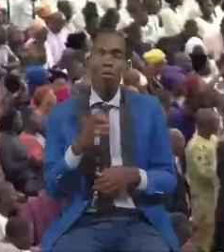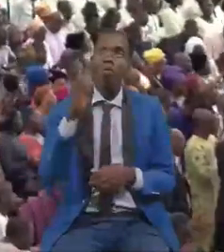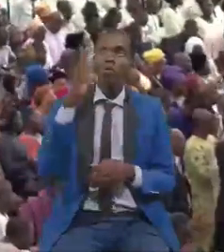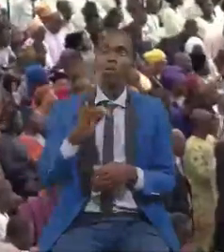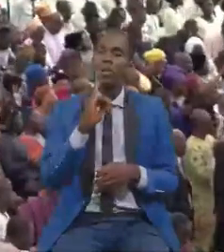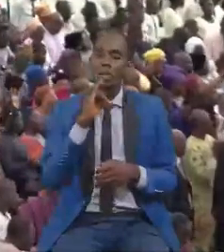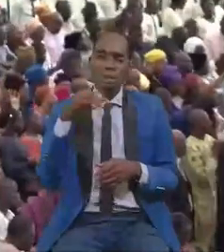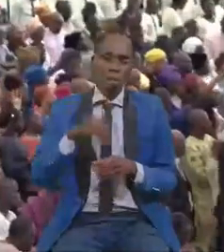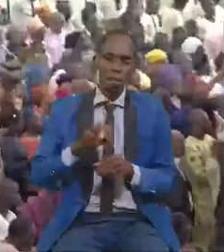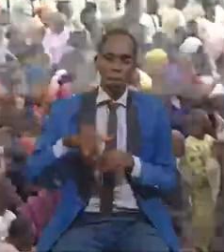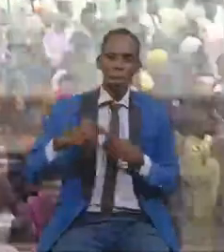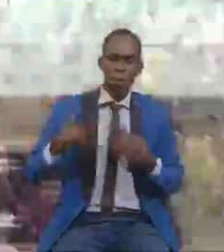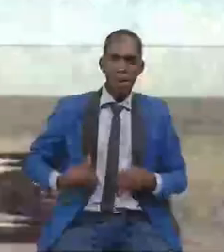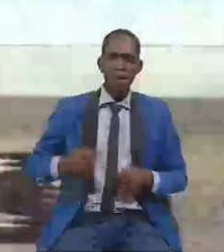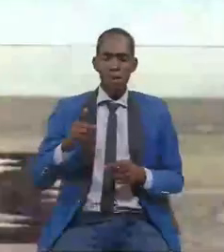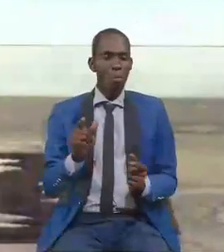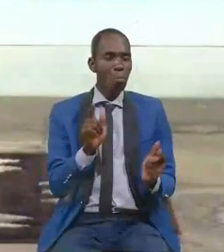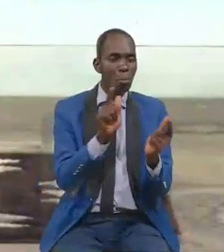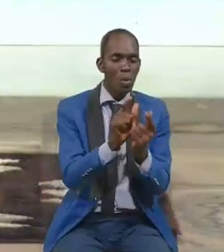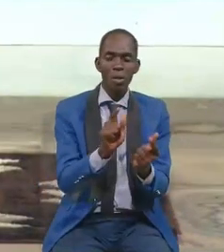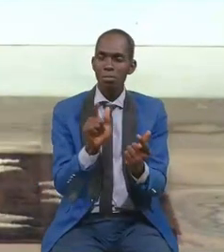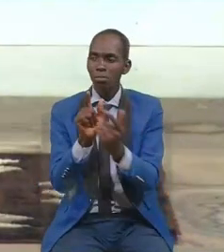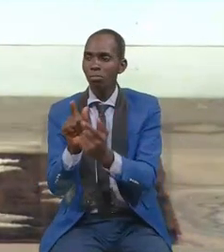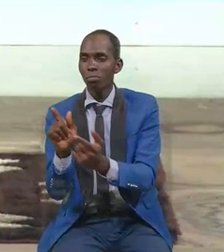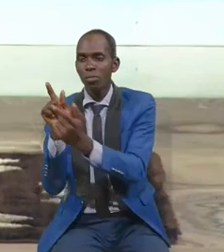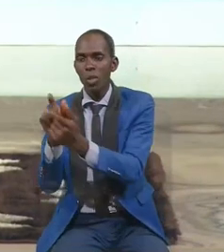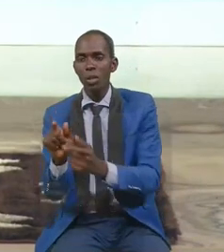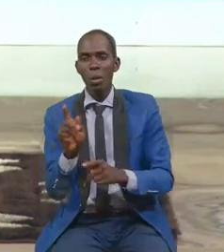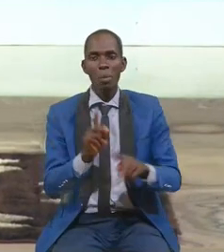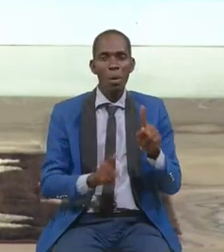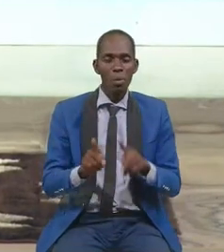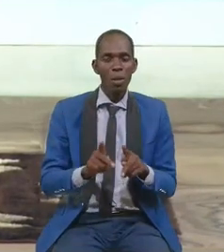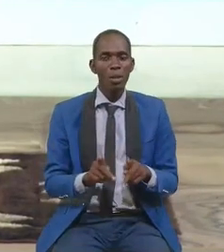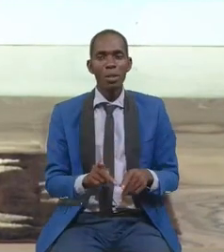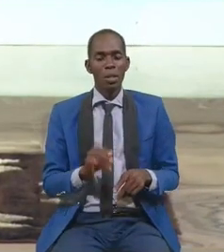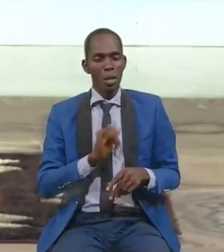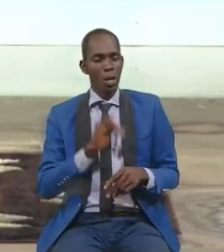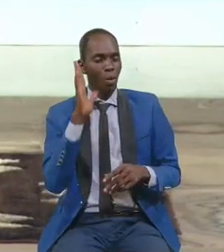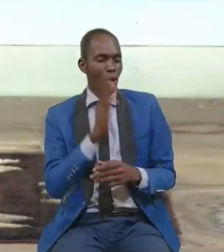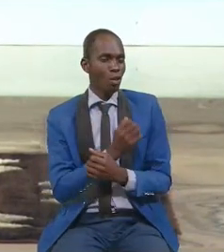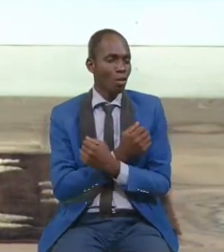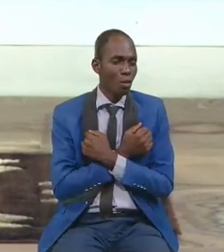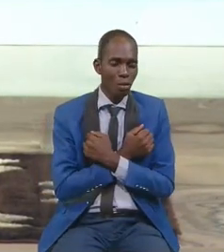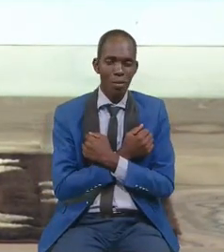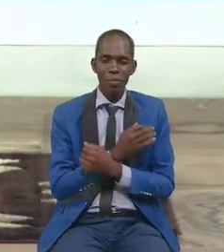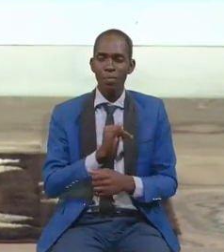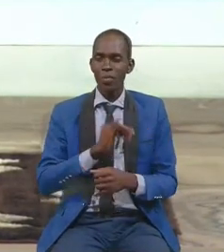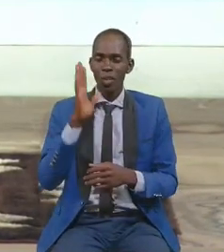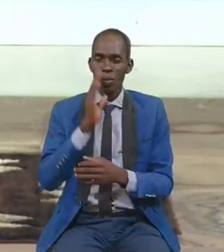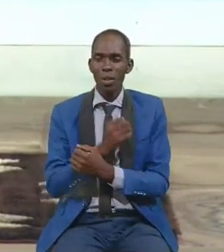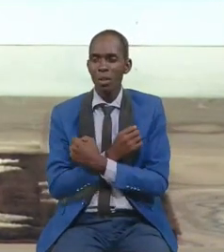Et tu atteins les autres avec l'amour. Je vais aimer. Je vais aimer